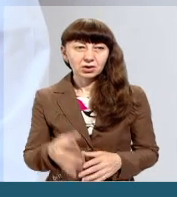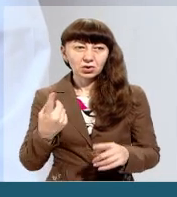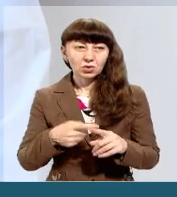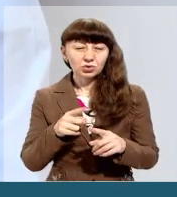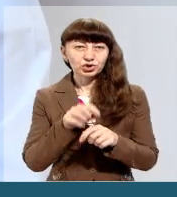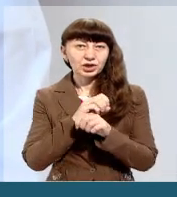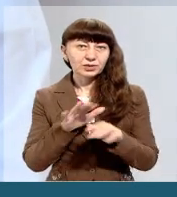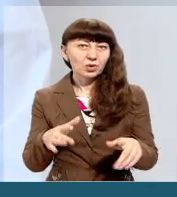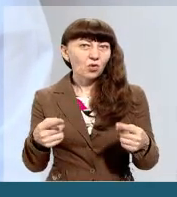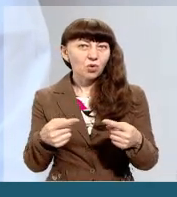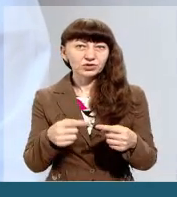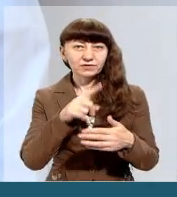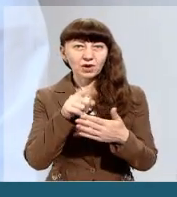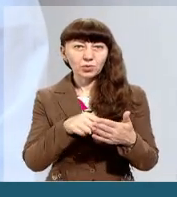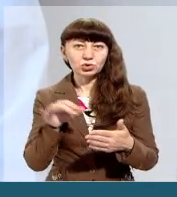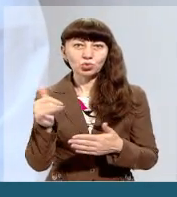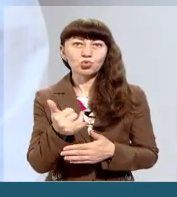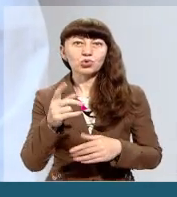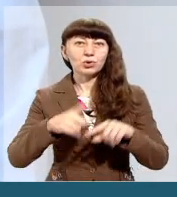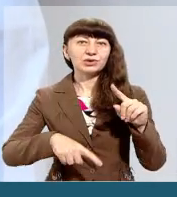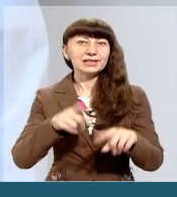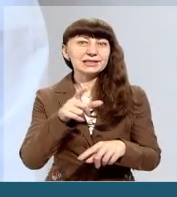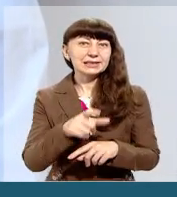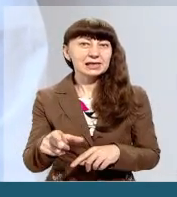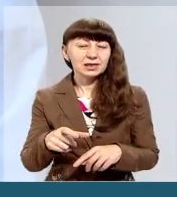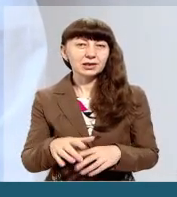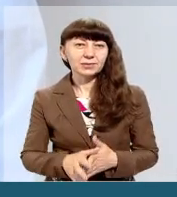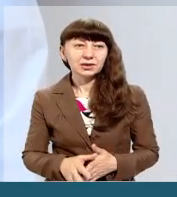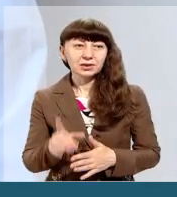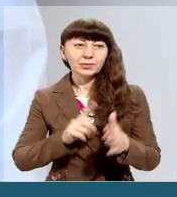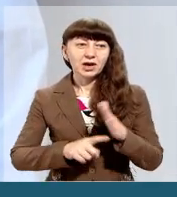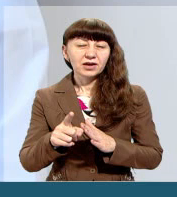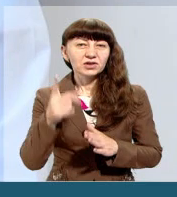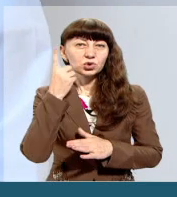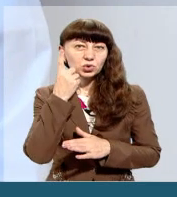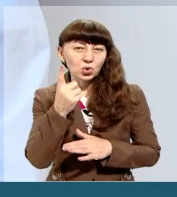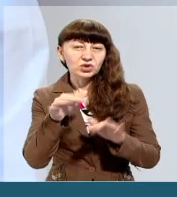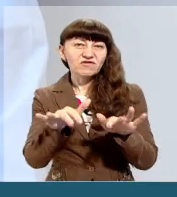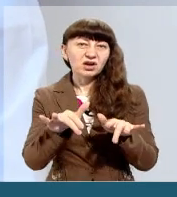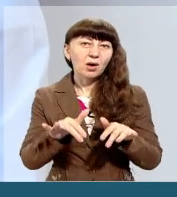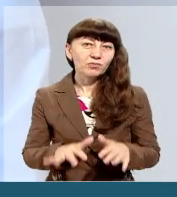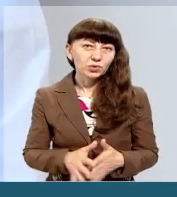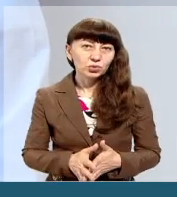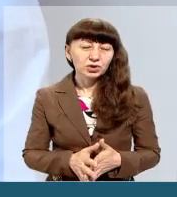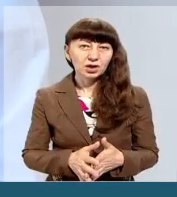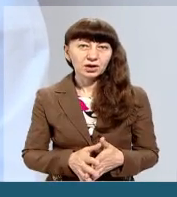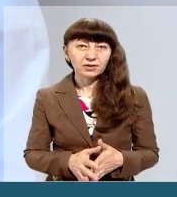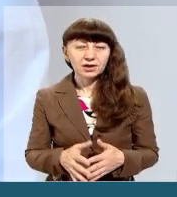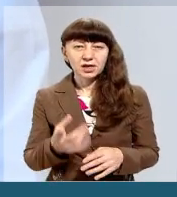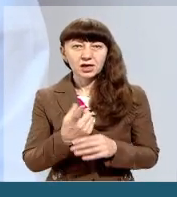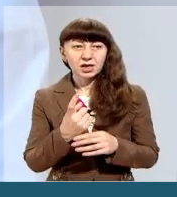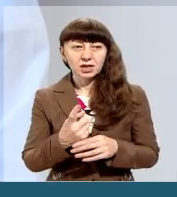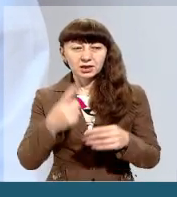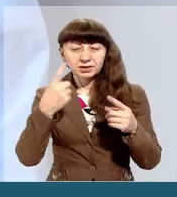очень так остро стоит у родителей. С появлением гаджетов, компьютеров, всех этих